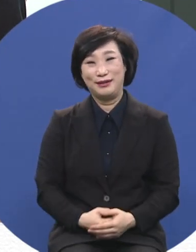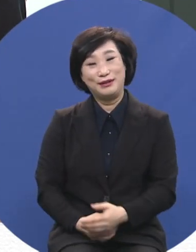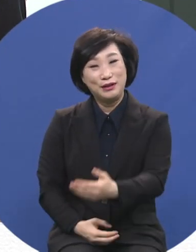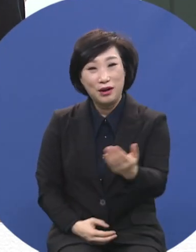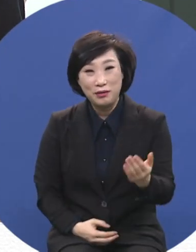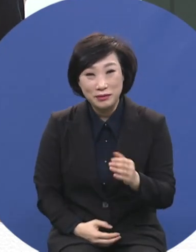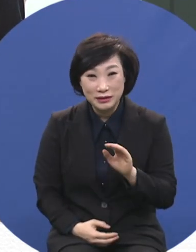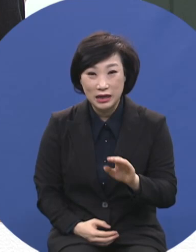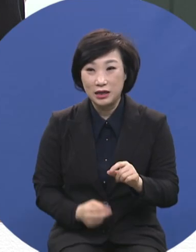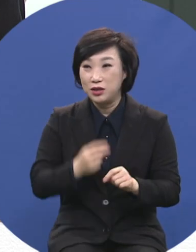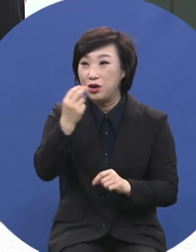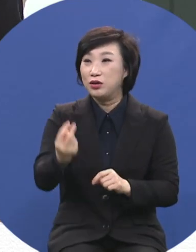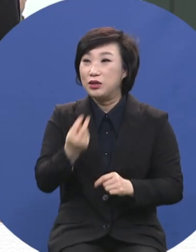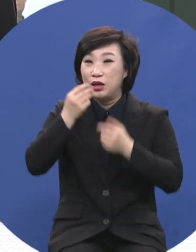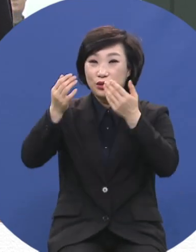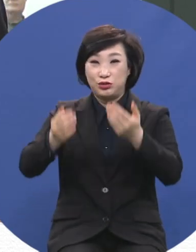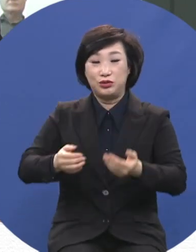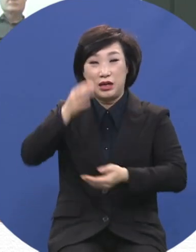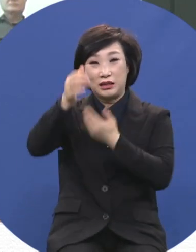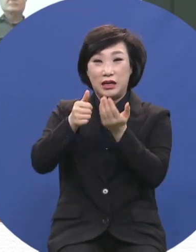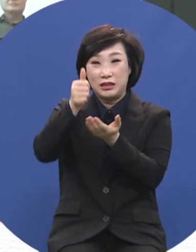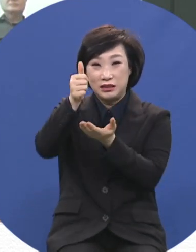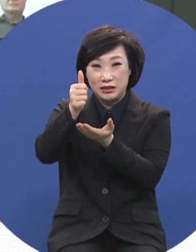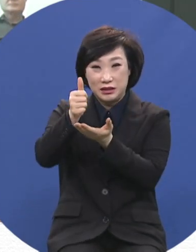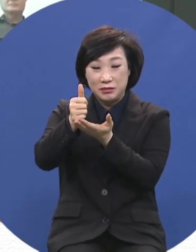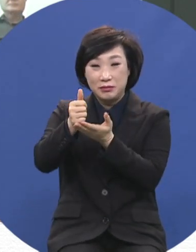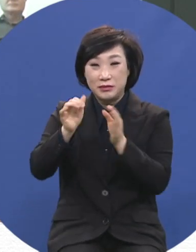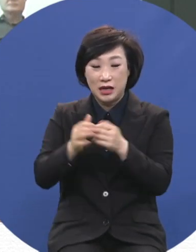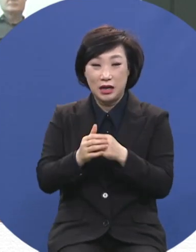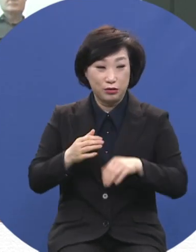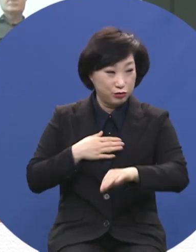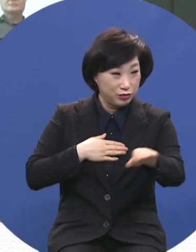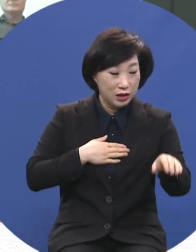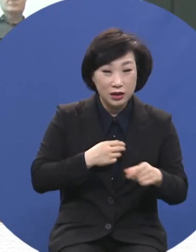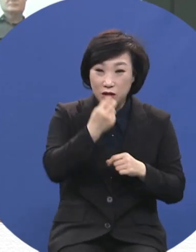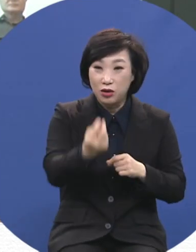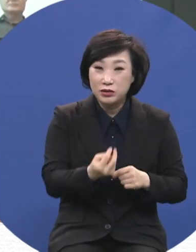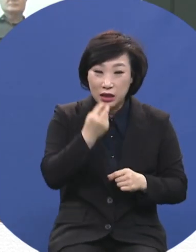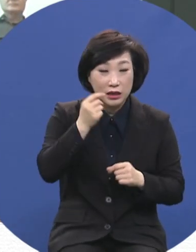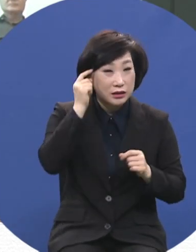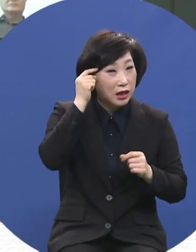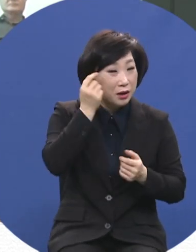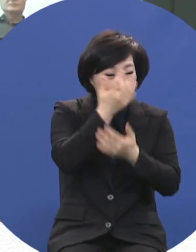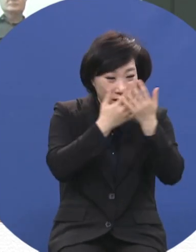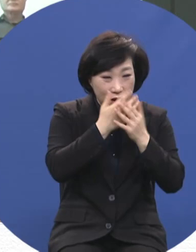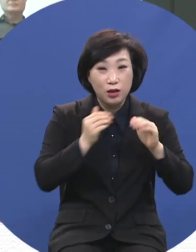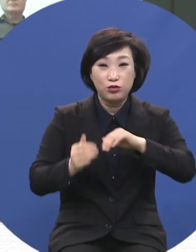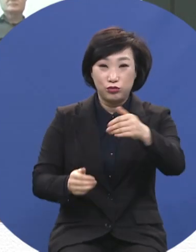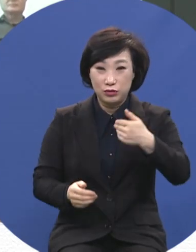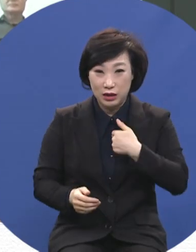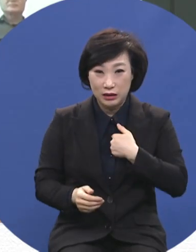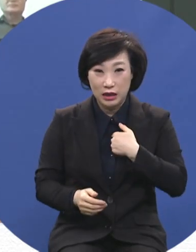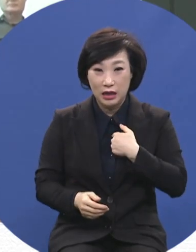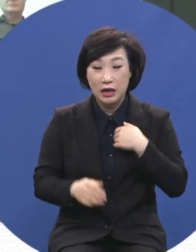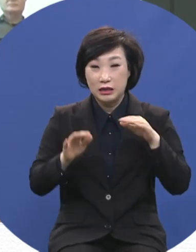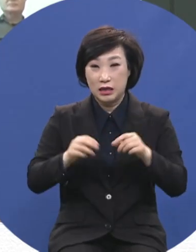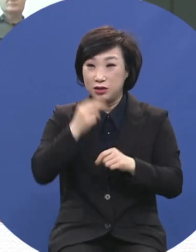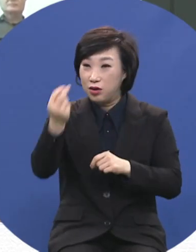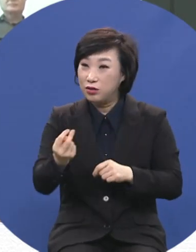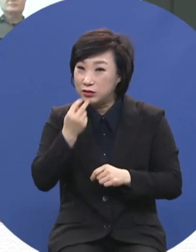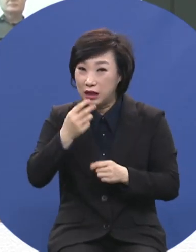누가 영생을 주시는 분이 영생에 대해서 막연하게 생각하는 사람에게